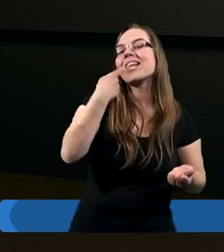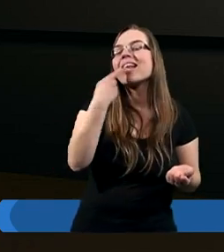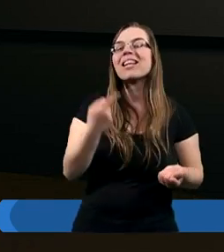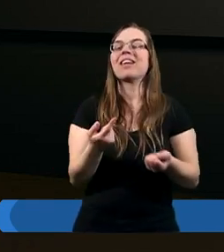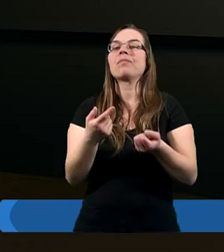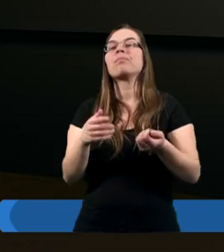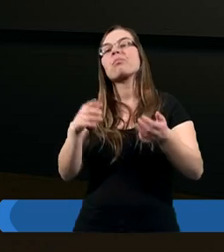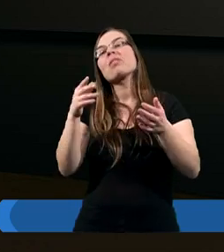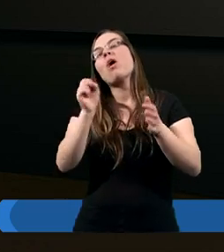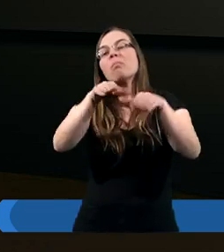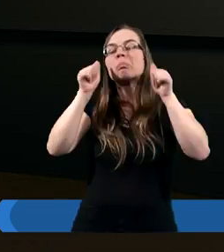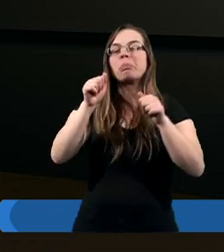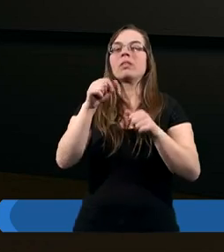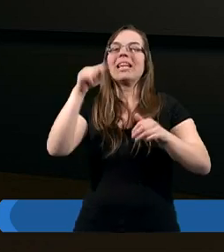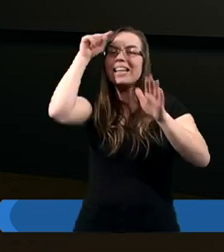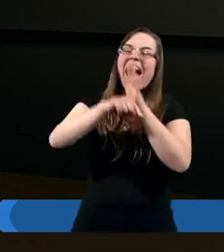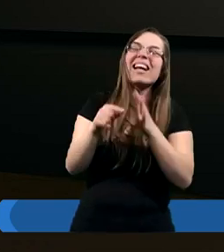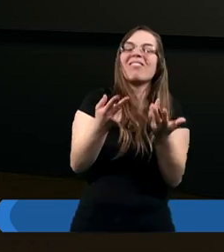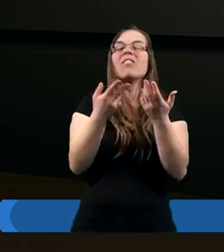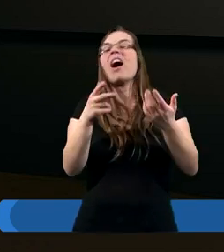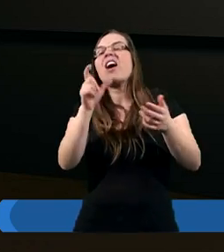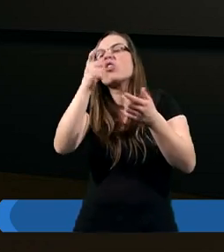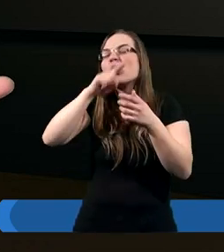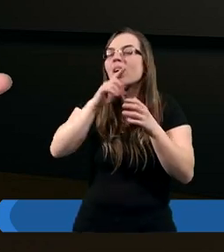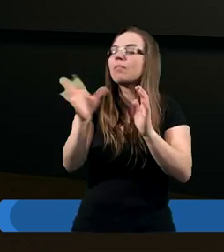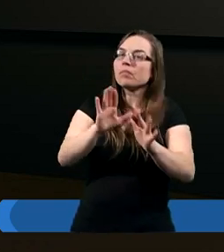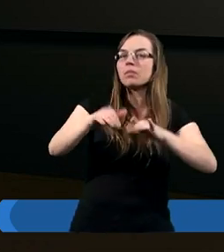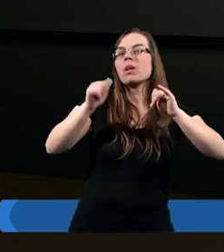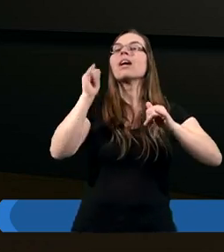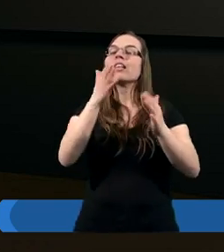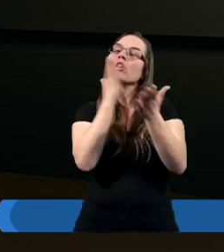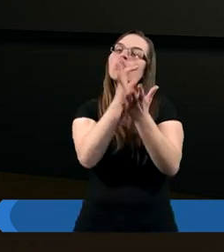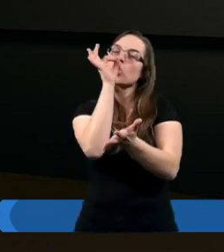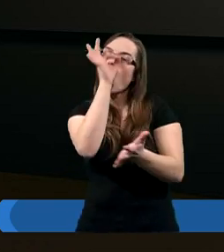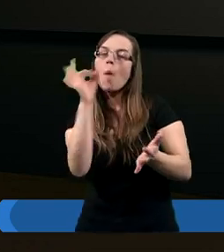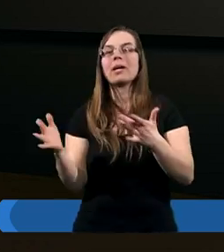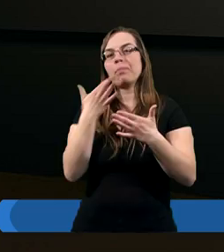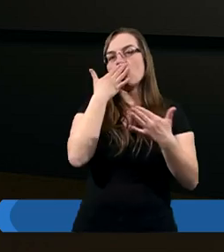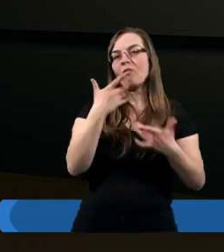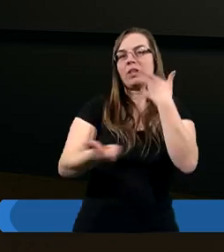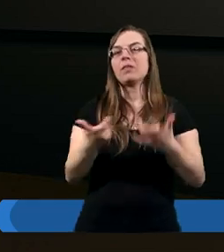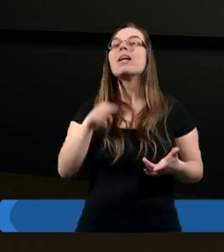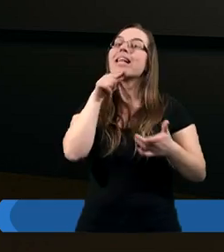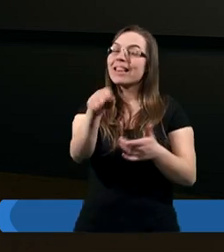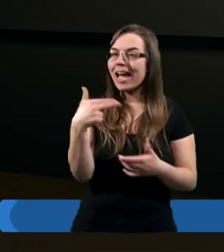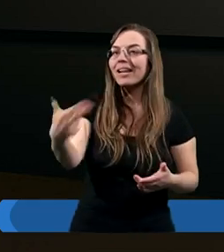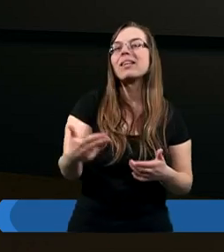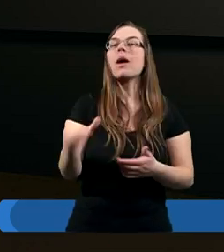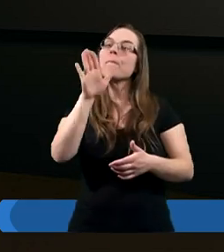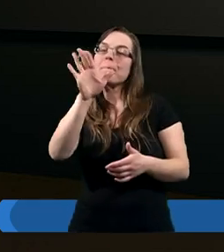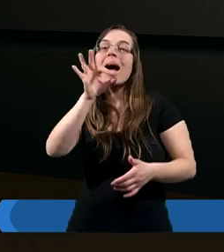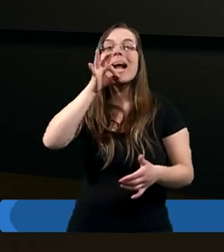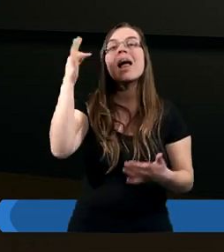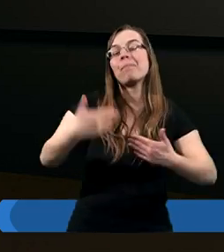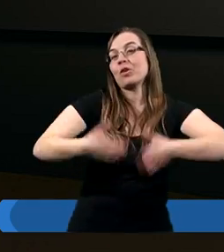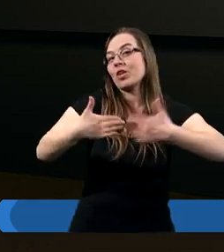od mowy zdradliwej, nieuprzejmej czy życzącej komukolwiek coś złego, ten ma lepsze